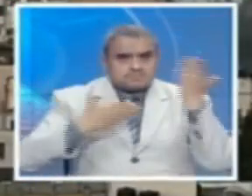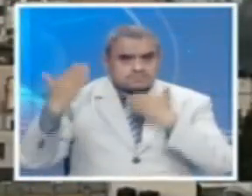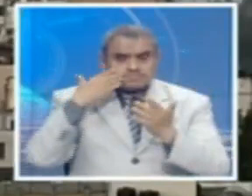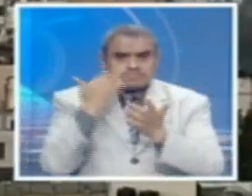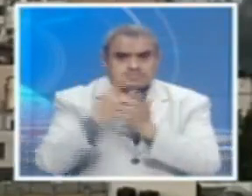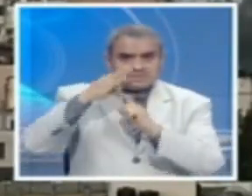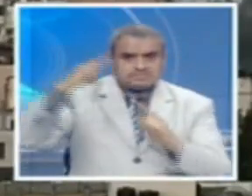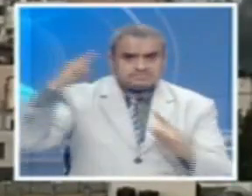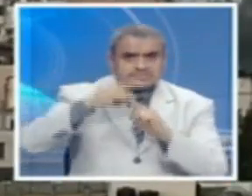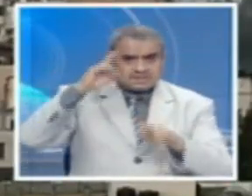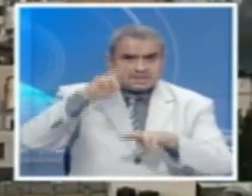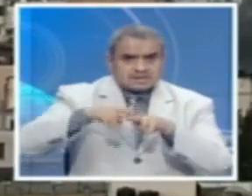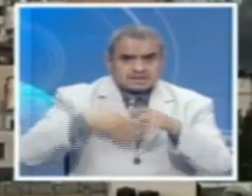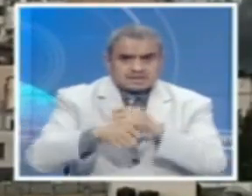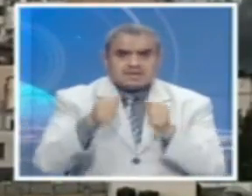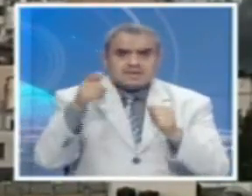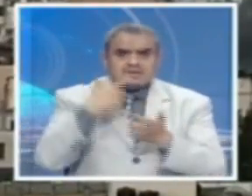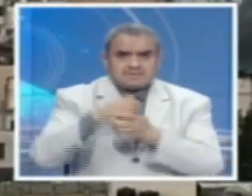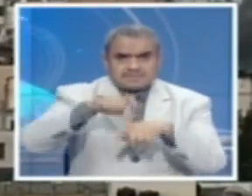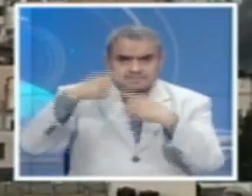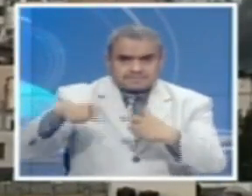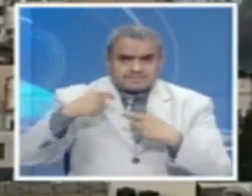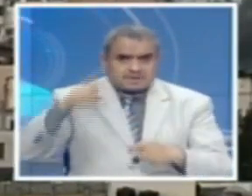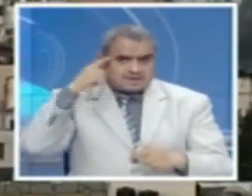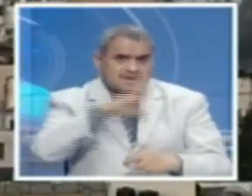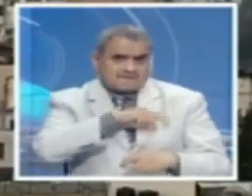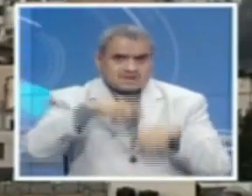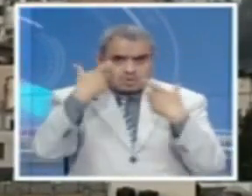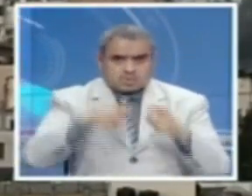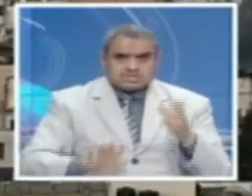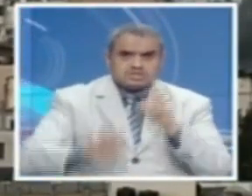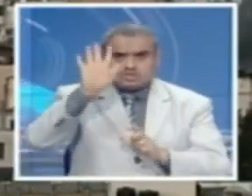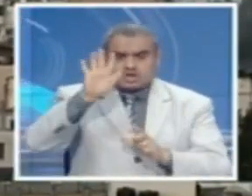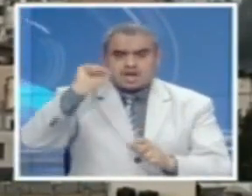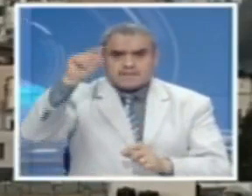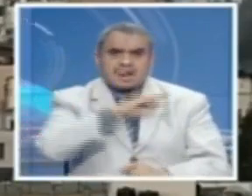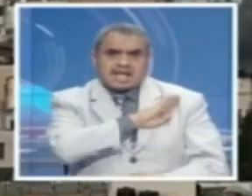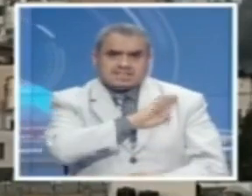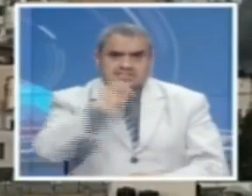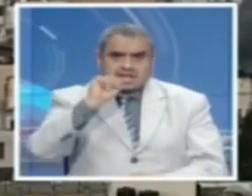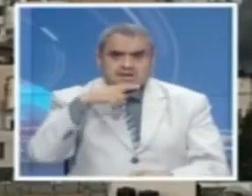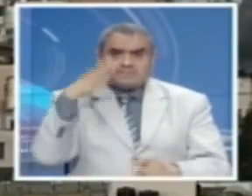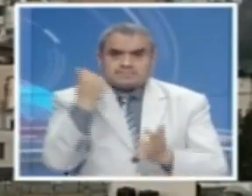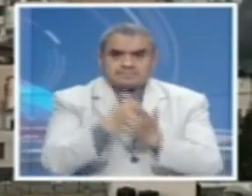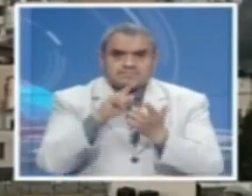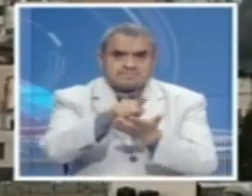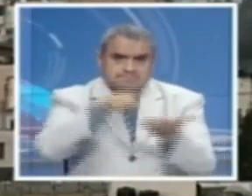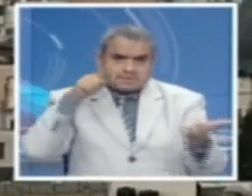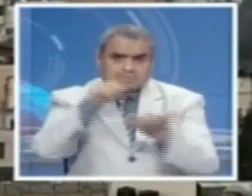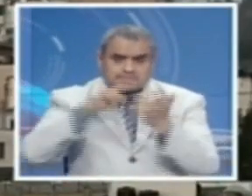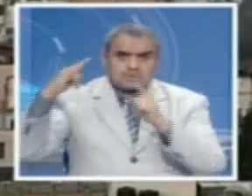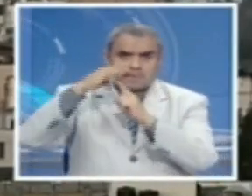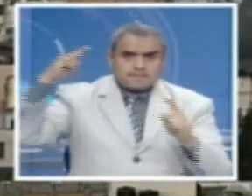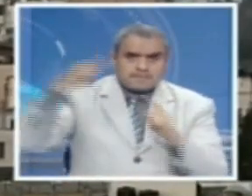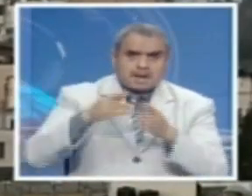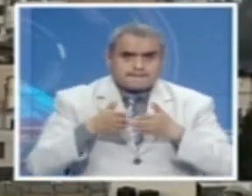إسرائيلية استهدفت مدينة دير البلح وبلدة بيت حنون وسط وشمال غزة، فيما استهدف قصف جوي